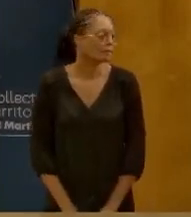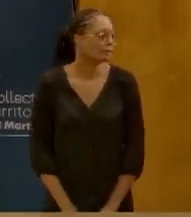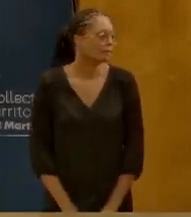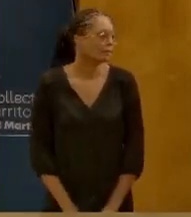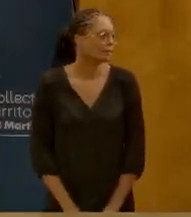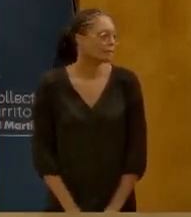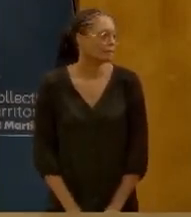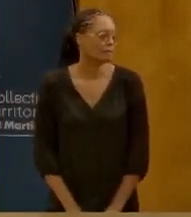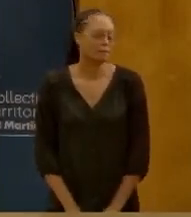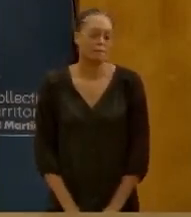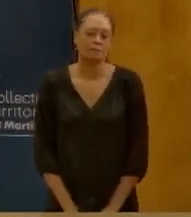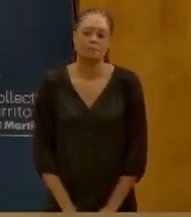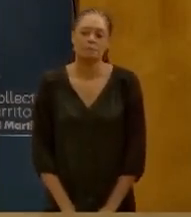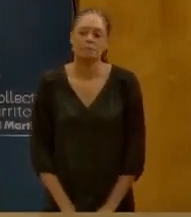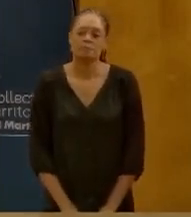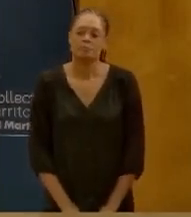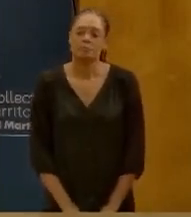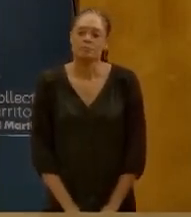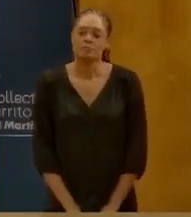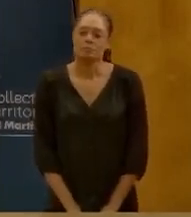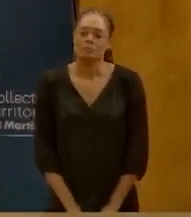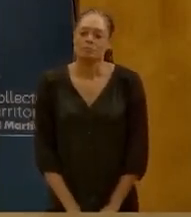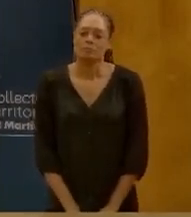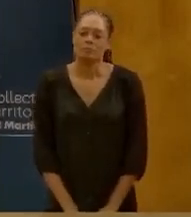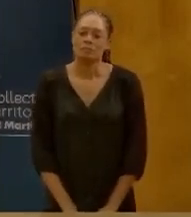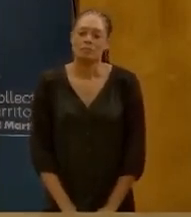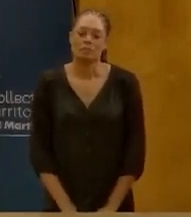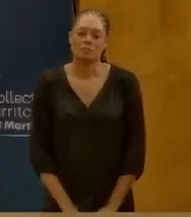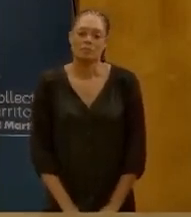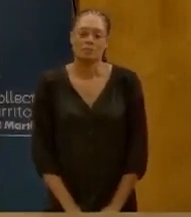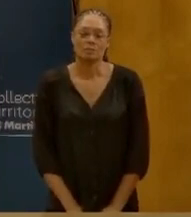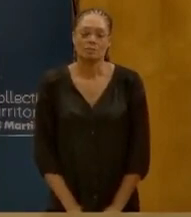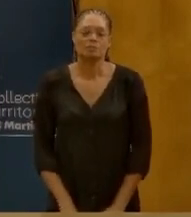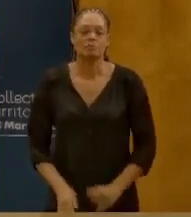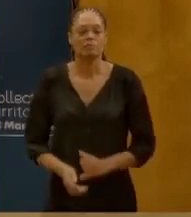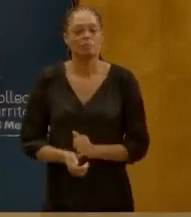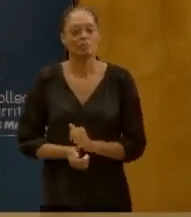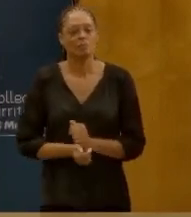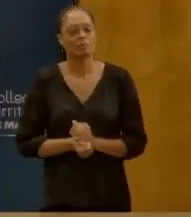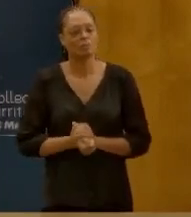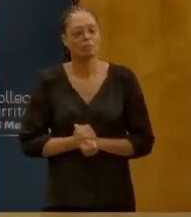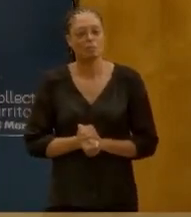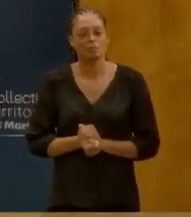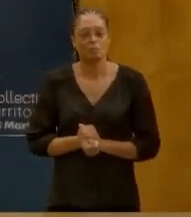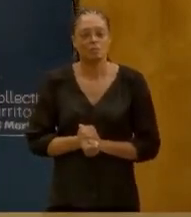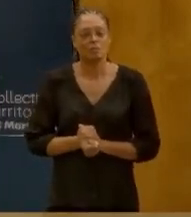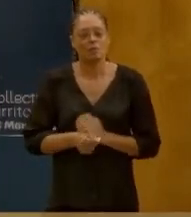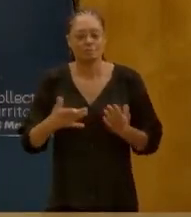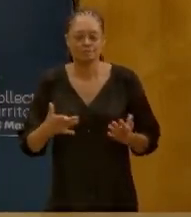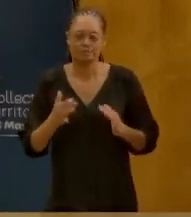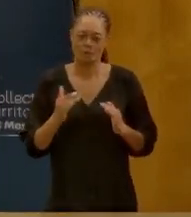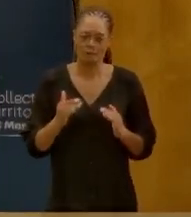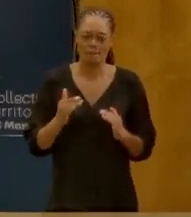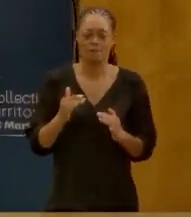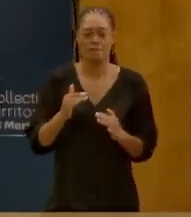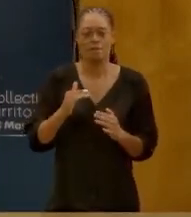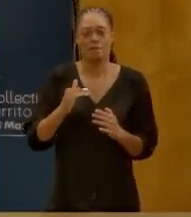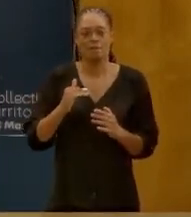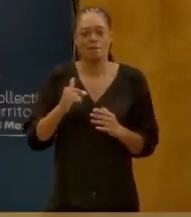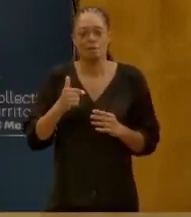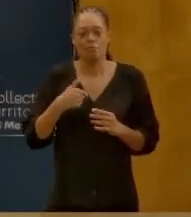Oui, je sais bien qu'il faut qu'on avance sur ça. Mais soyons un peu, je ne dis pas raisonnable, mais j'ai le